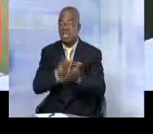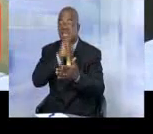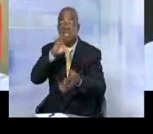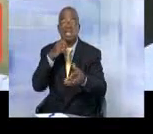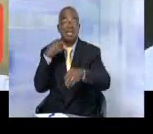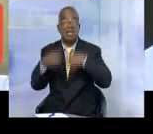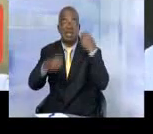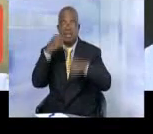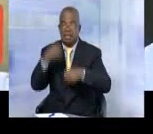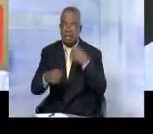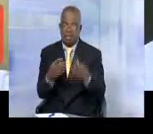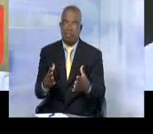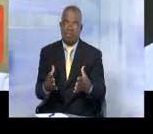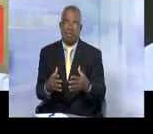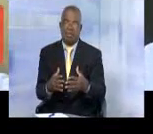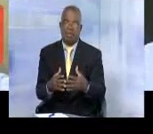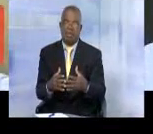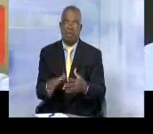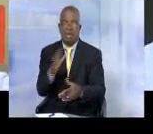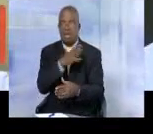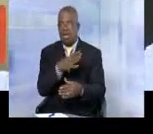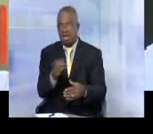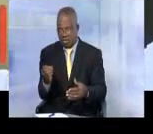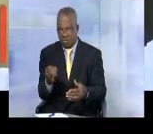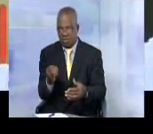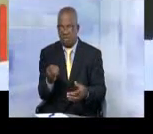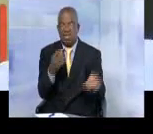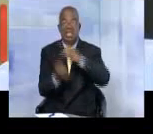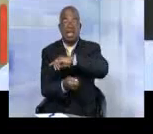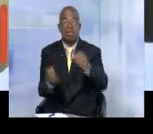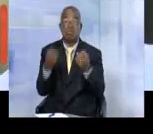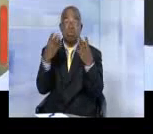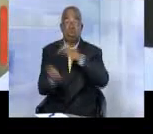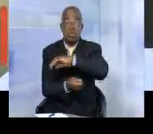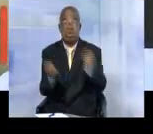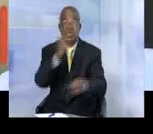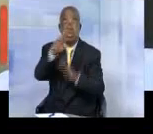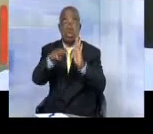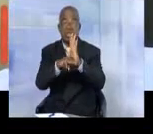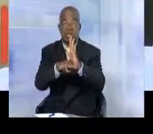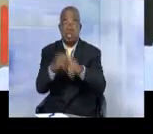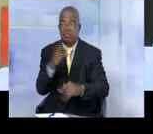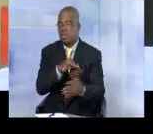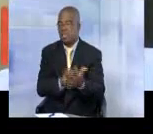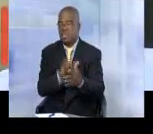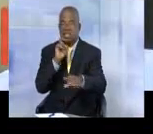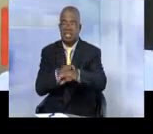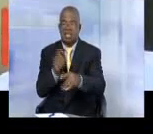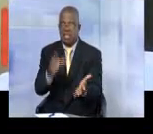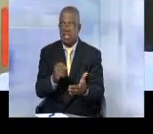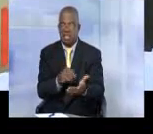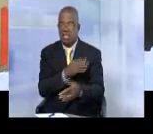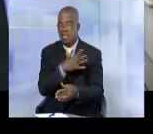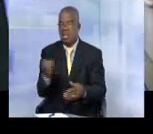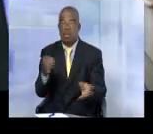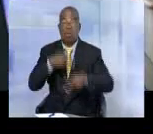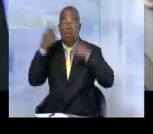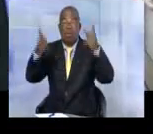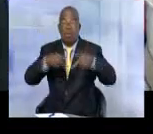des changements qui ont eu lieu ces temps-ci pour pouvoir sécuriser à la fois le foncier rural et le foncier